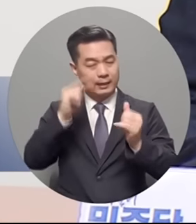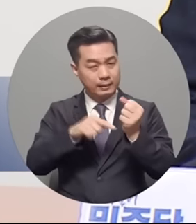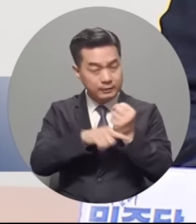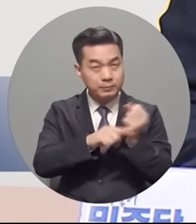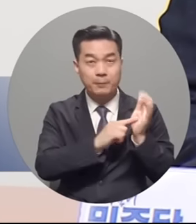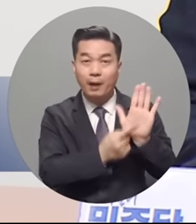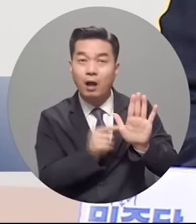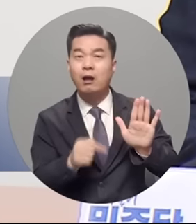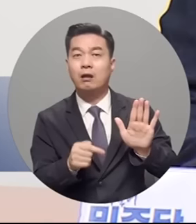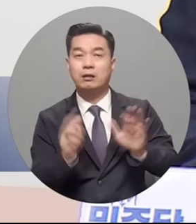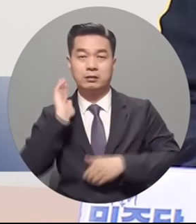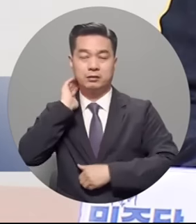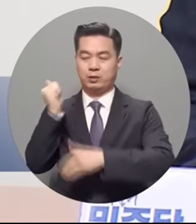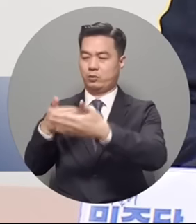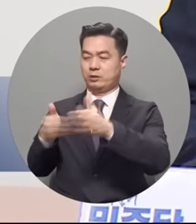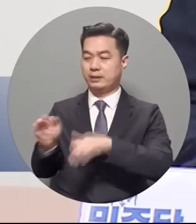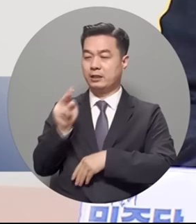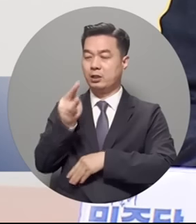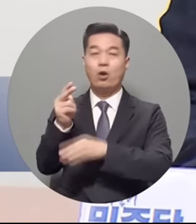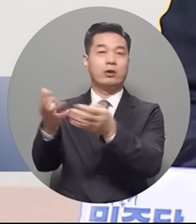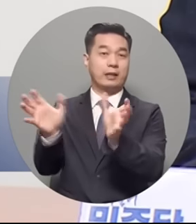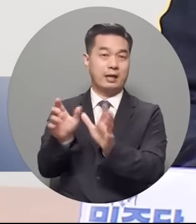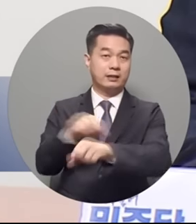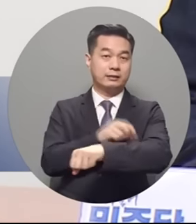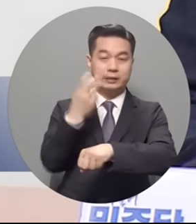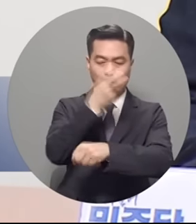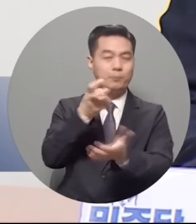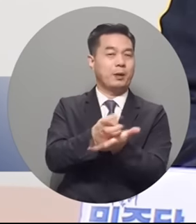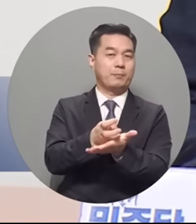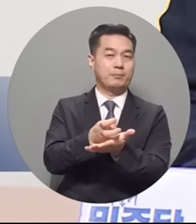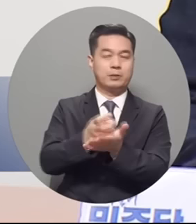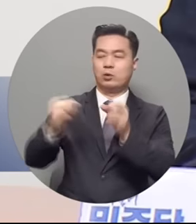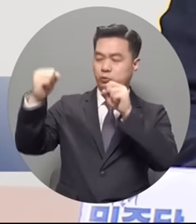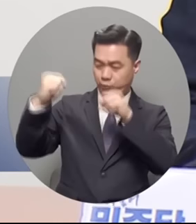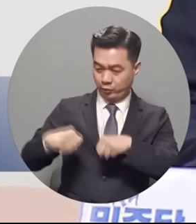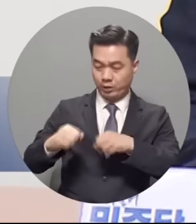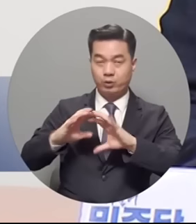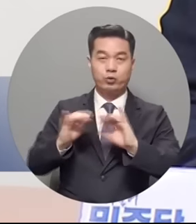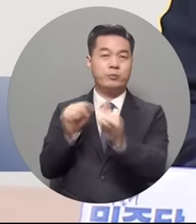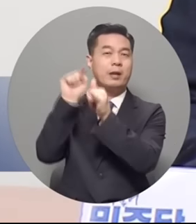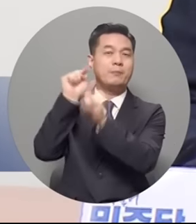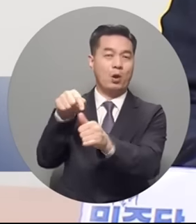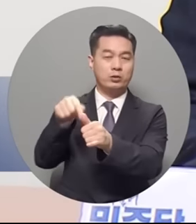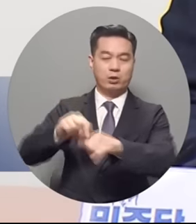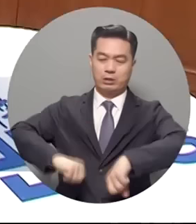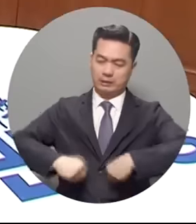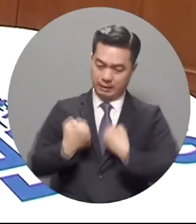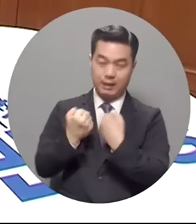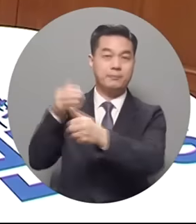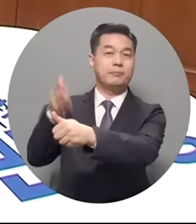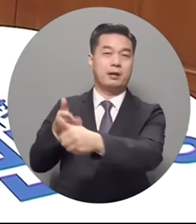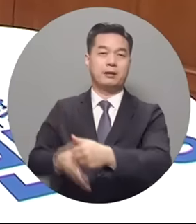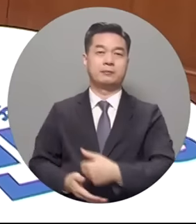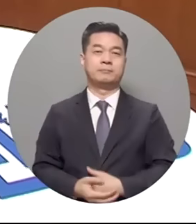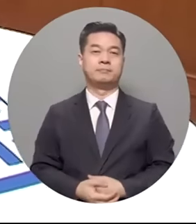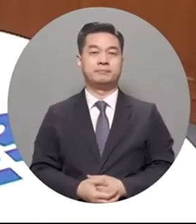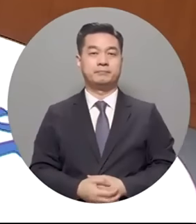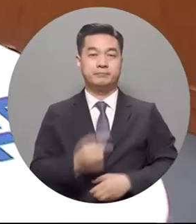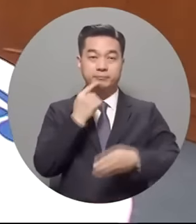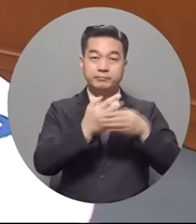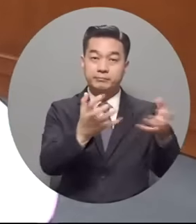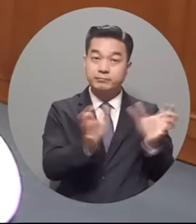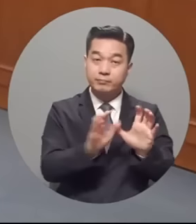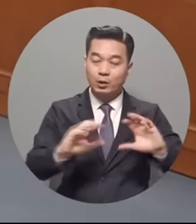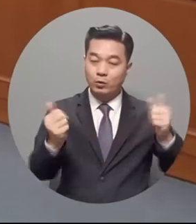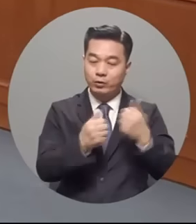대통령실과 여당은 특검법을 수용해서 국민의 명령을 따르기 바랍니다. 민주당은 이번 국회